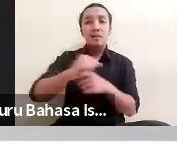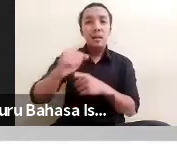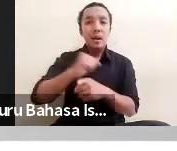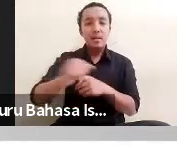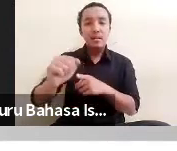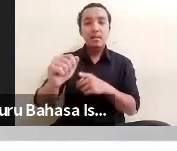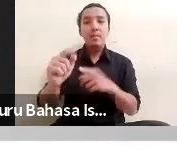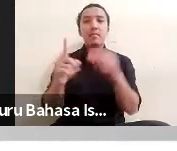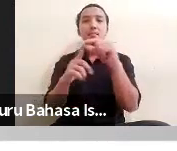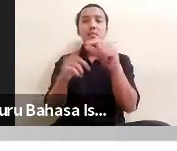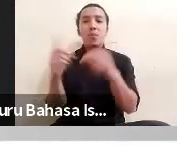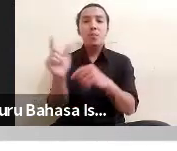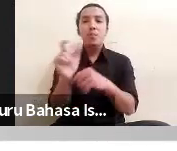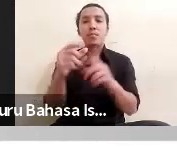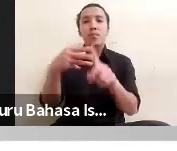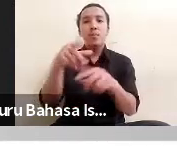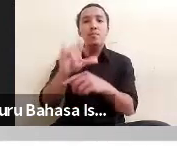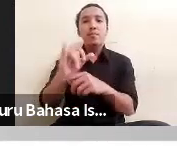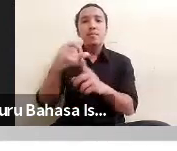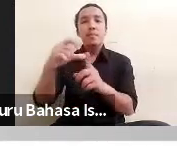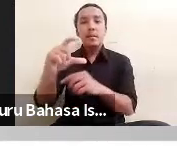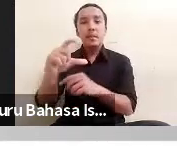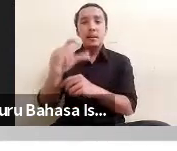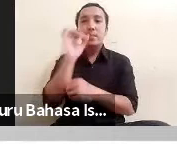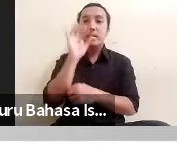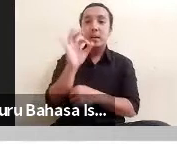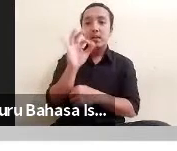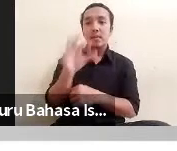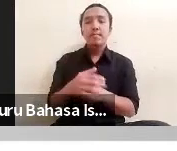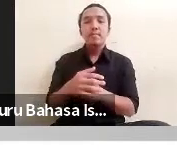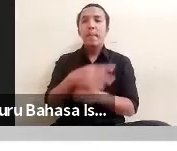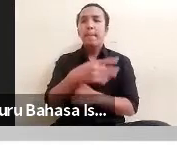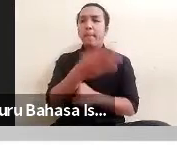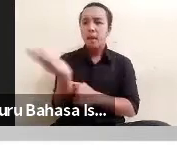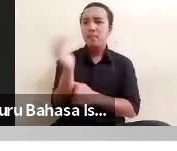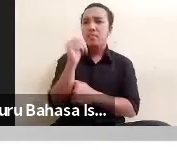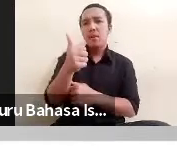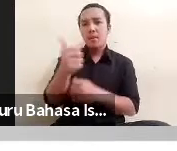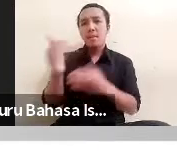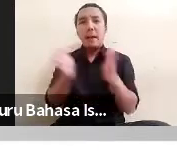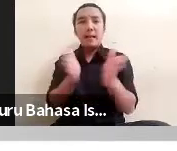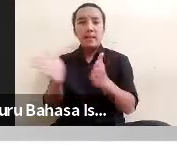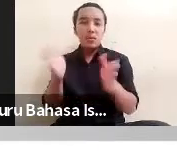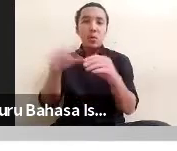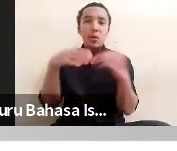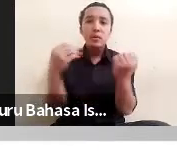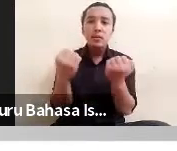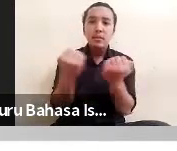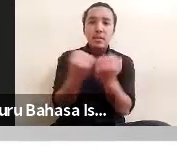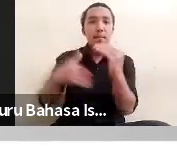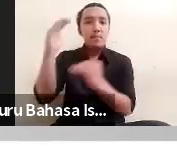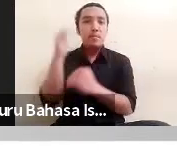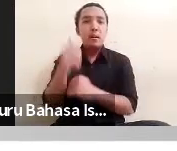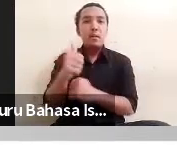manajemen organisasi, agar kemudian mereka bisa mengelola organisasinya secara lebih baik.